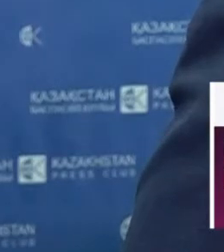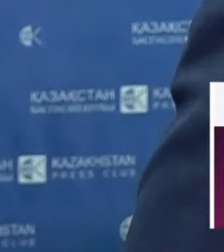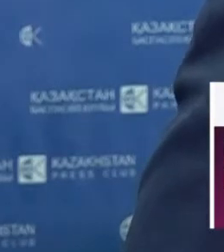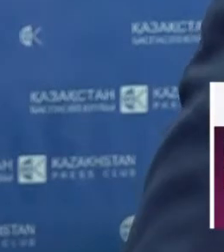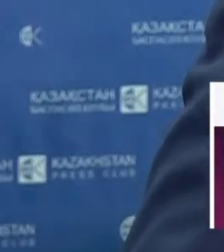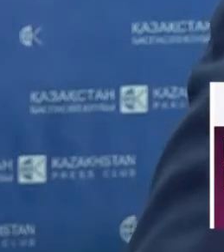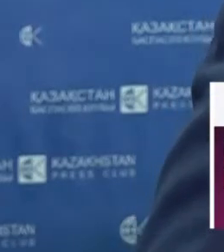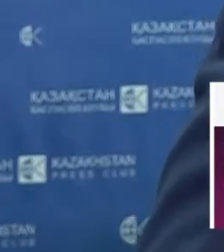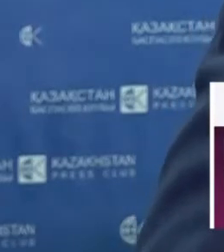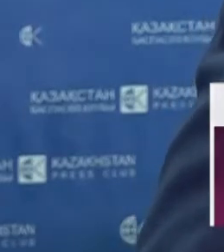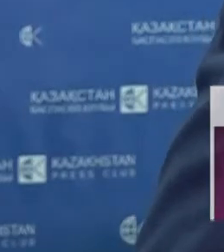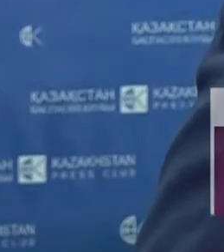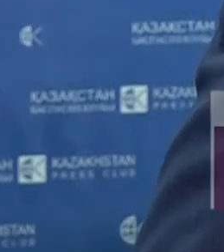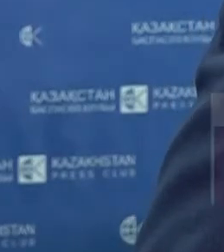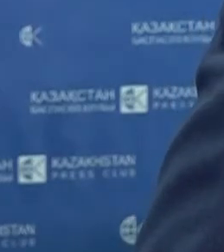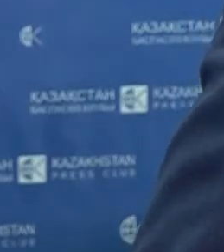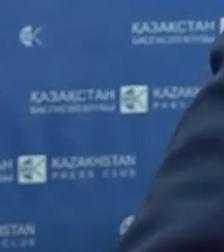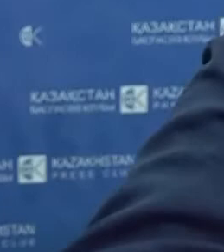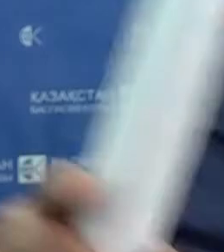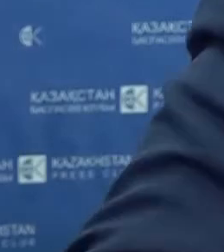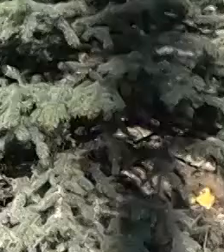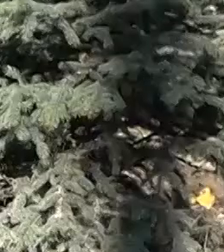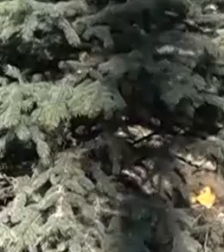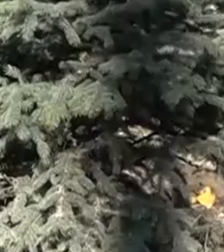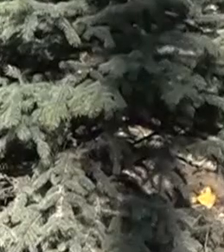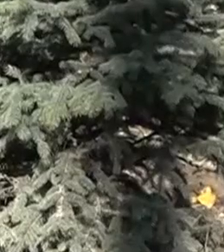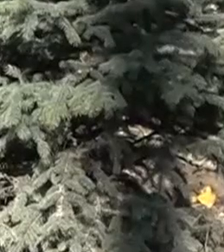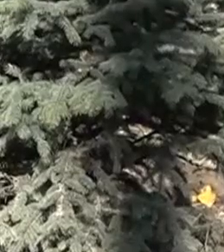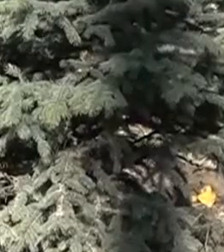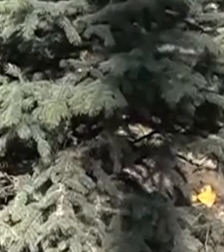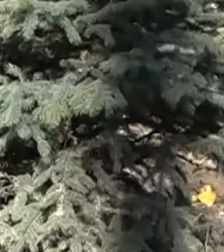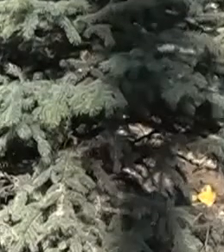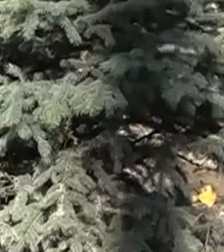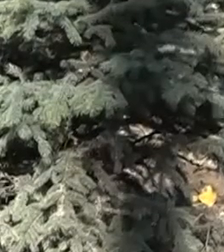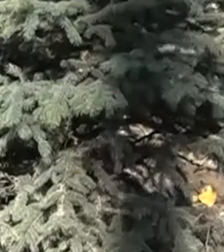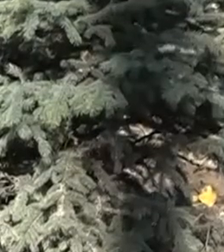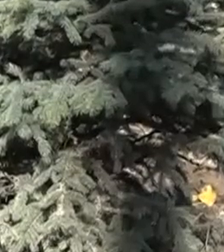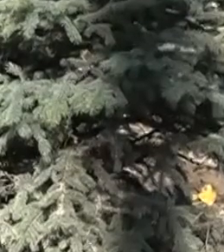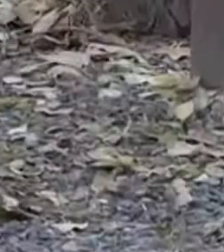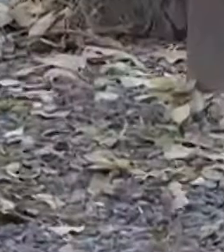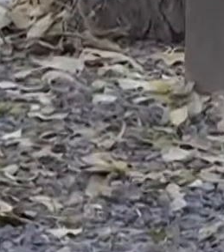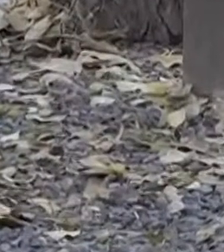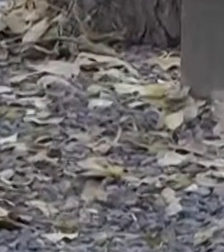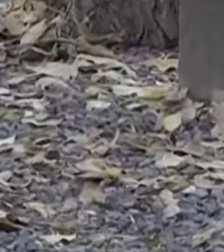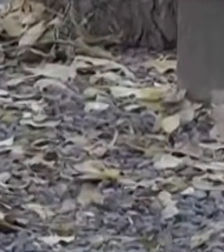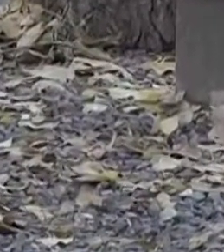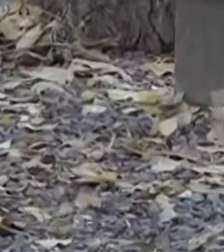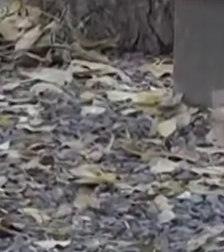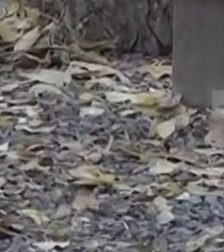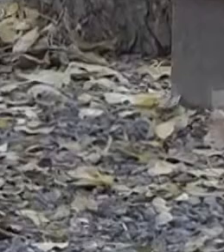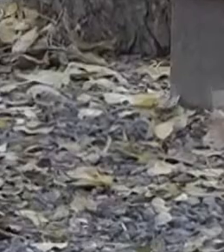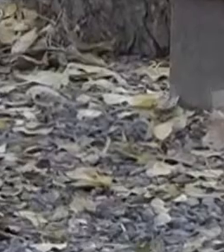города, эффективно используя рекреационный потенциал мегаполиса. По мнению эксперта в сфере урбанистики Анель Молдахметовой, многие